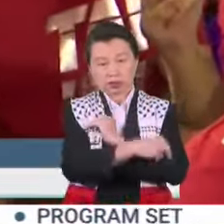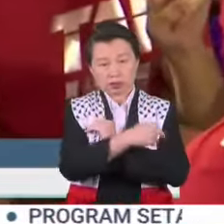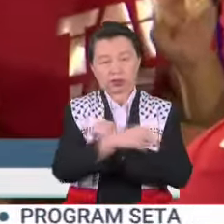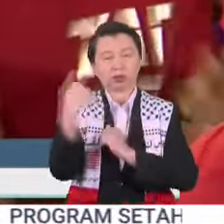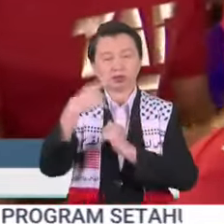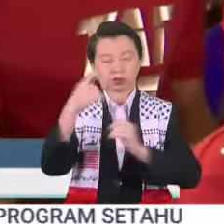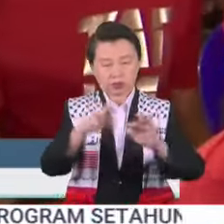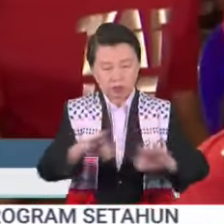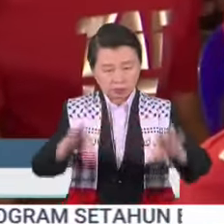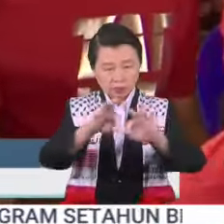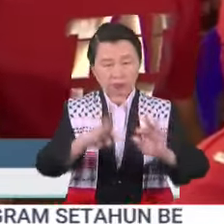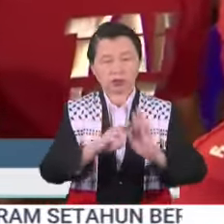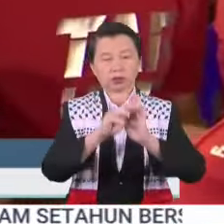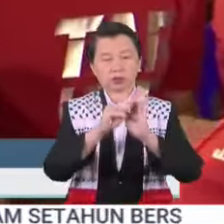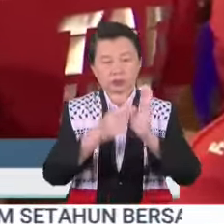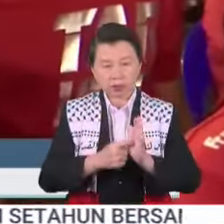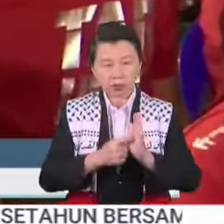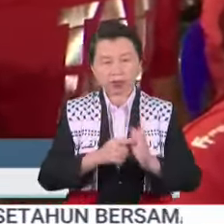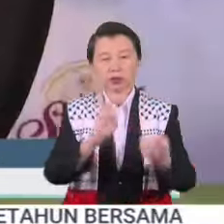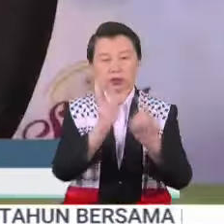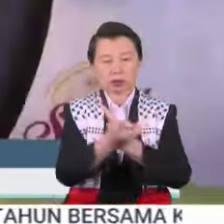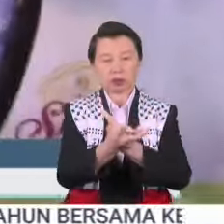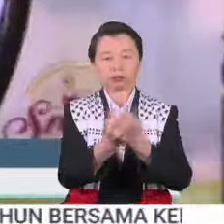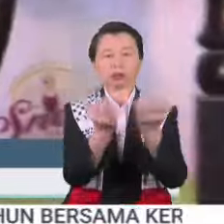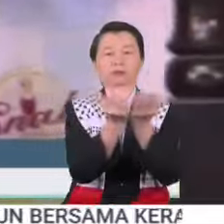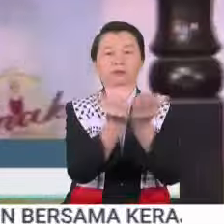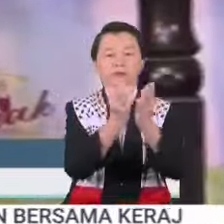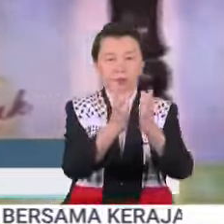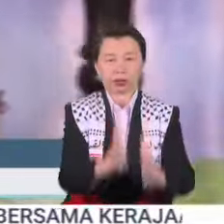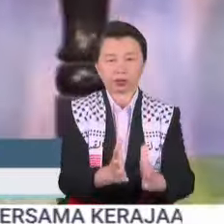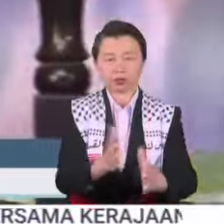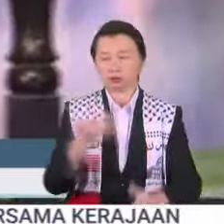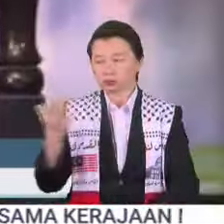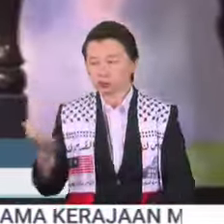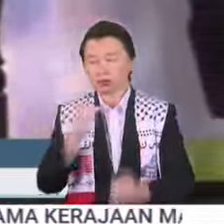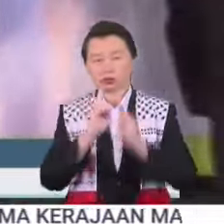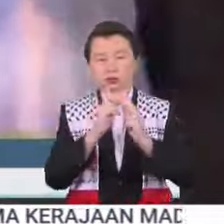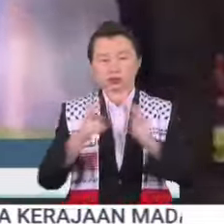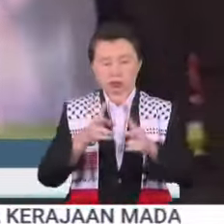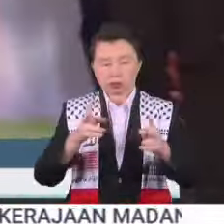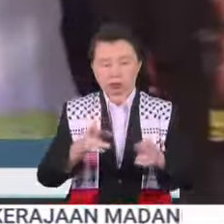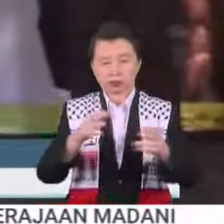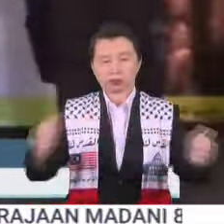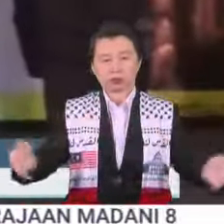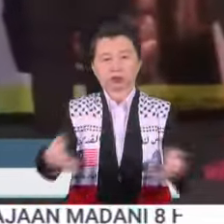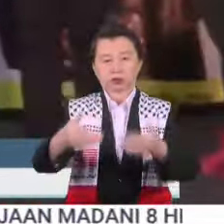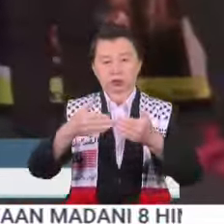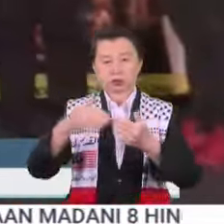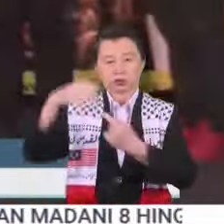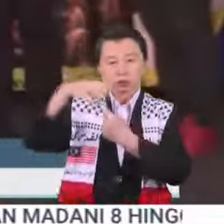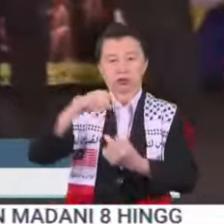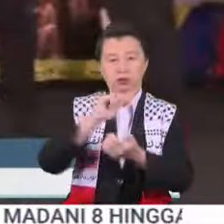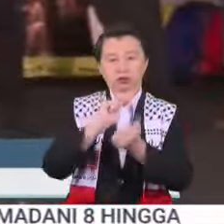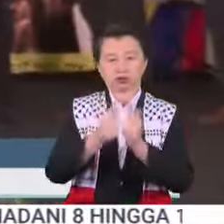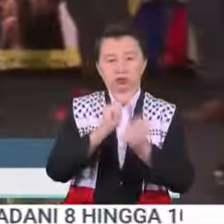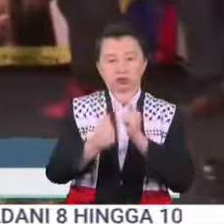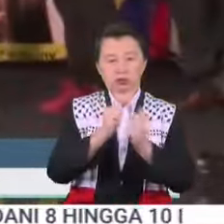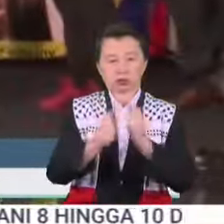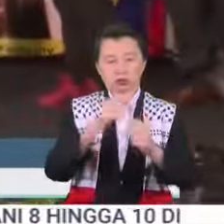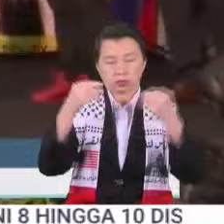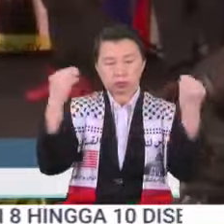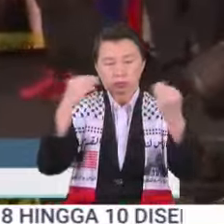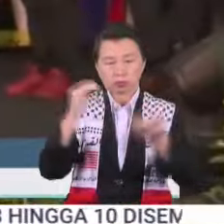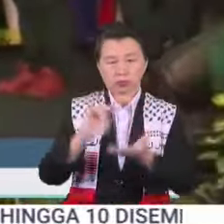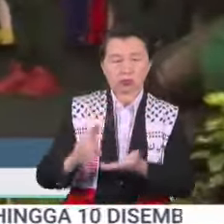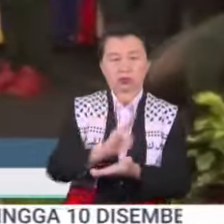sentiasa mengutamakan keperluan dan kebajikan pelajar. Beliau berucap merasmikan penutupan Kejohanan Sukan Majlis Sukan